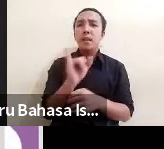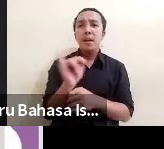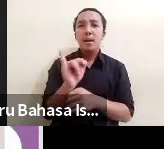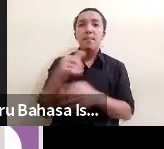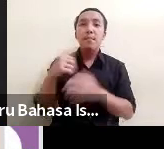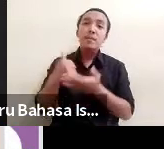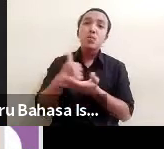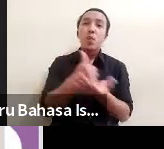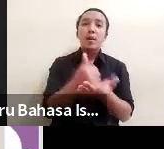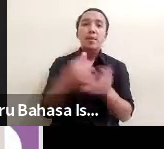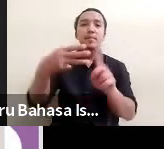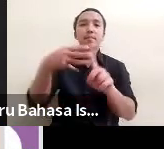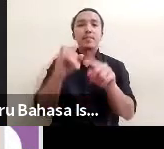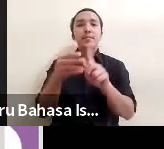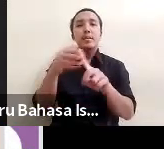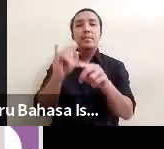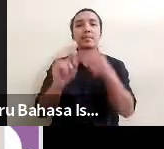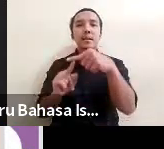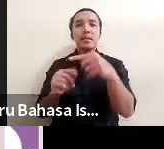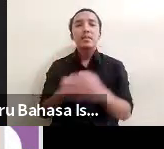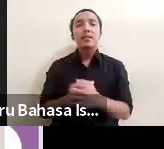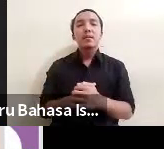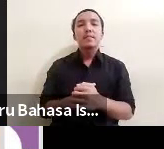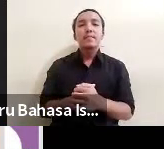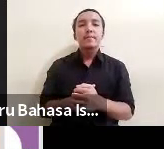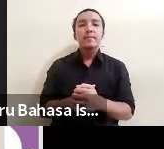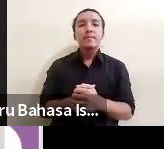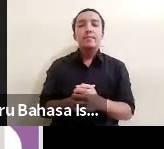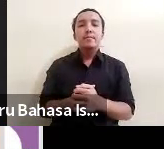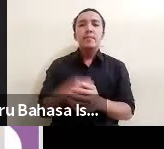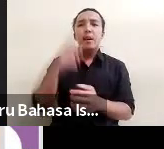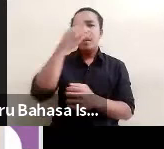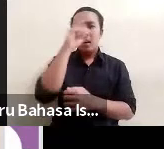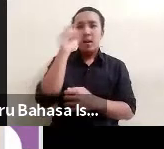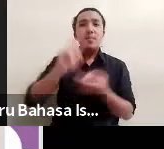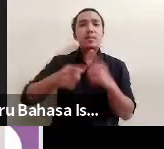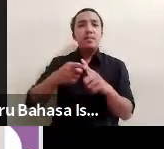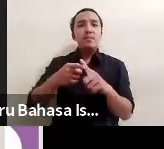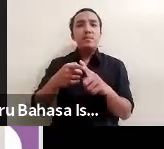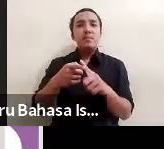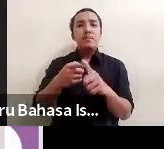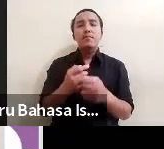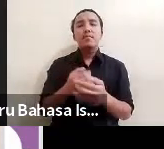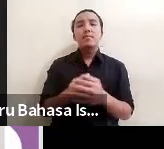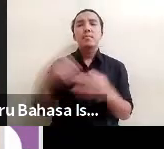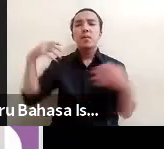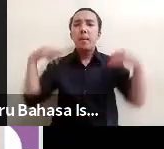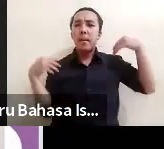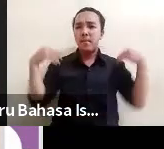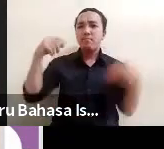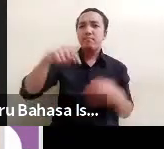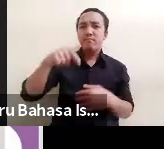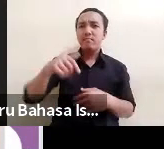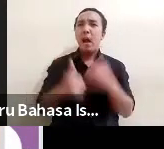kita lakukan, Pak. Kemudian karena teman-teman difabel ini aktif, Pak, PBD sini aktif di